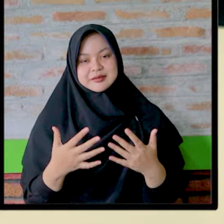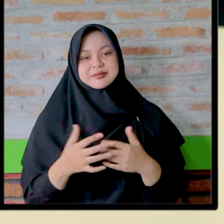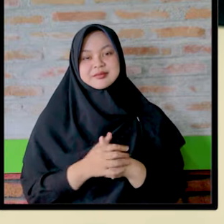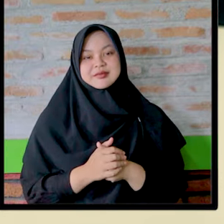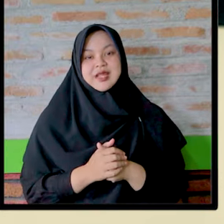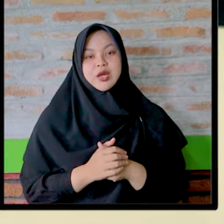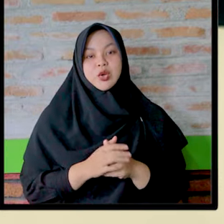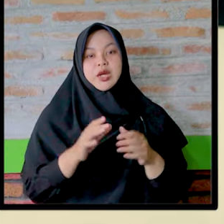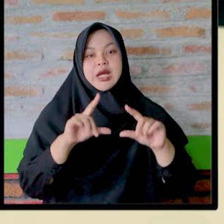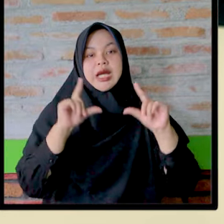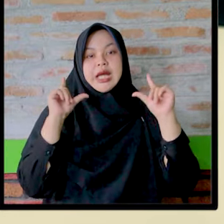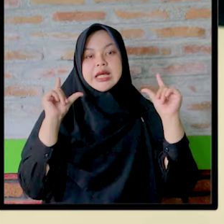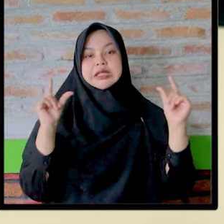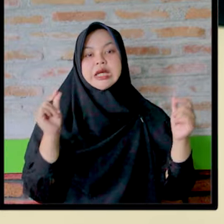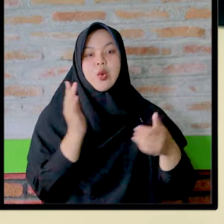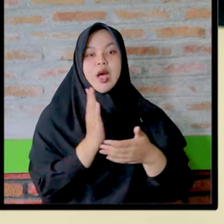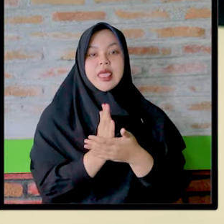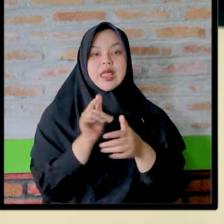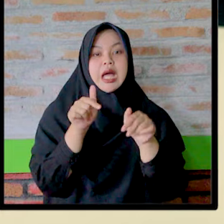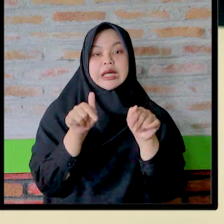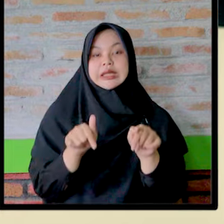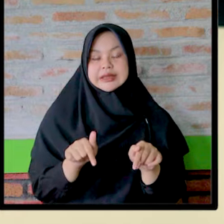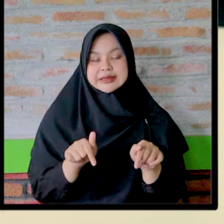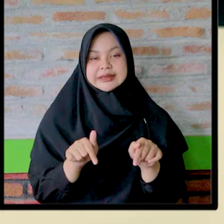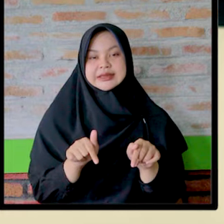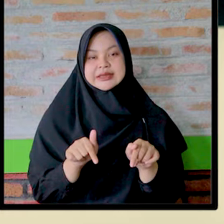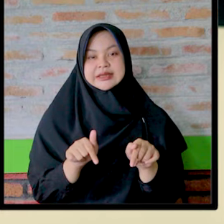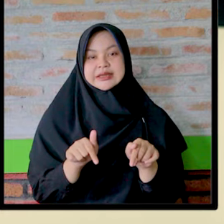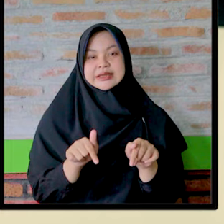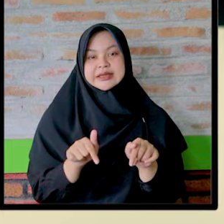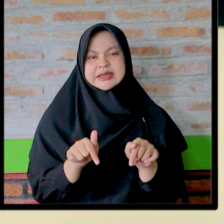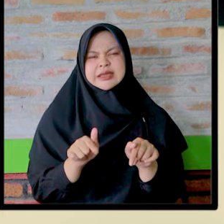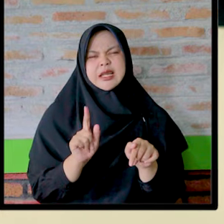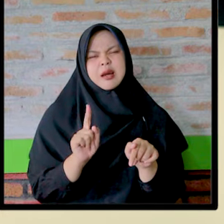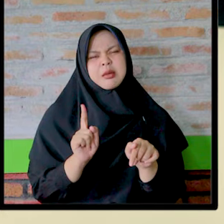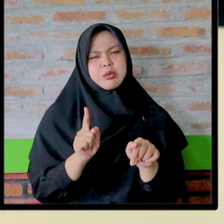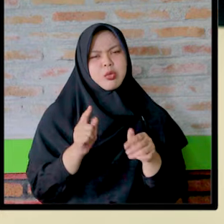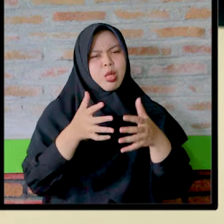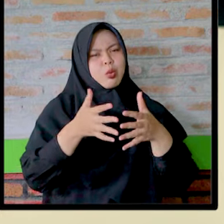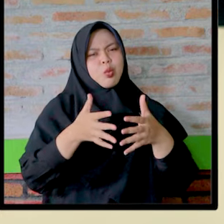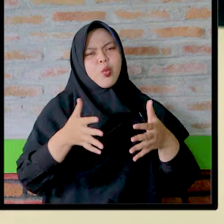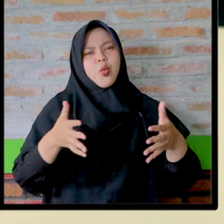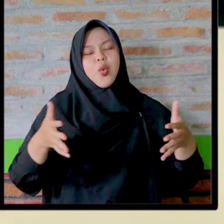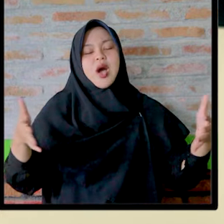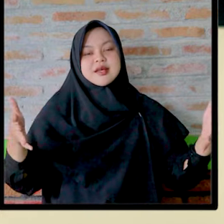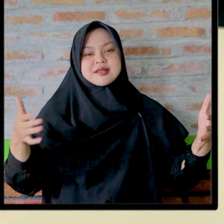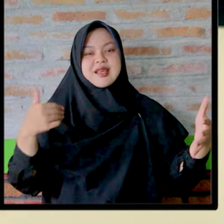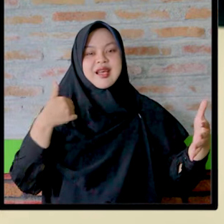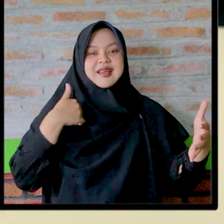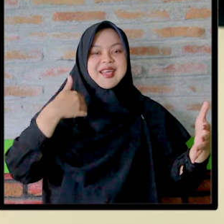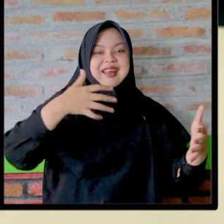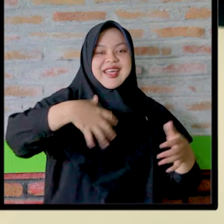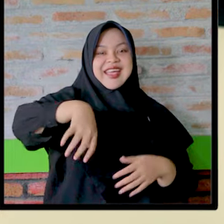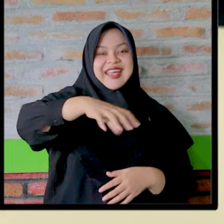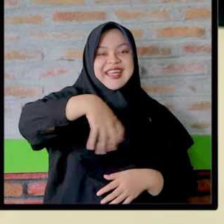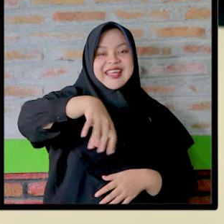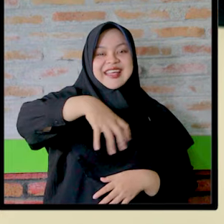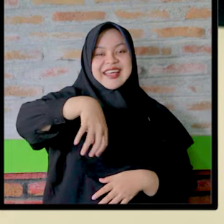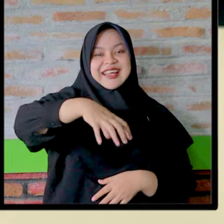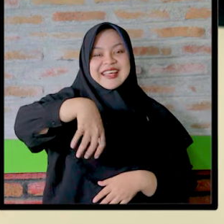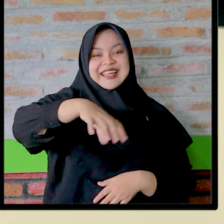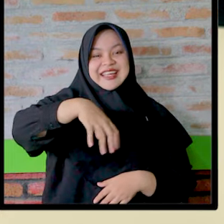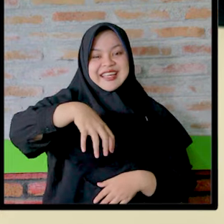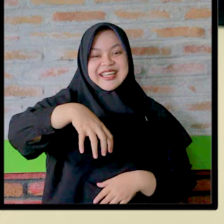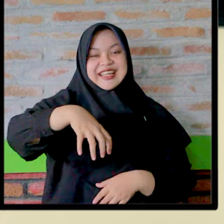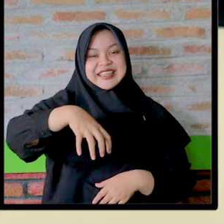ini ee Memang karena sangat luas gitu ya memang ada daerah-daerah yang EE cukup belum